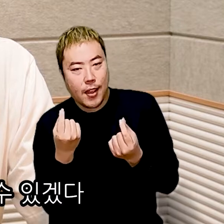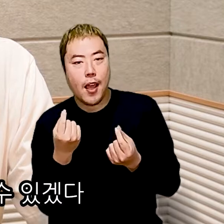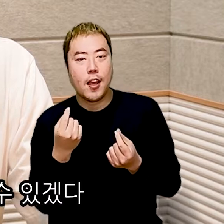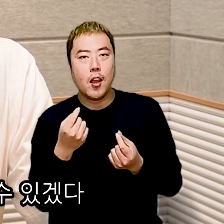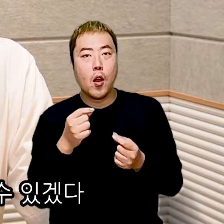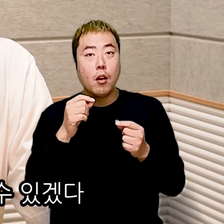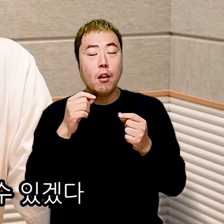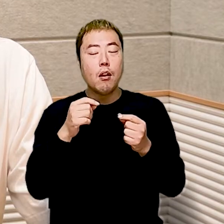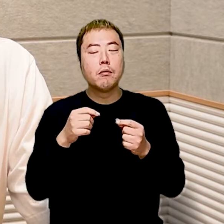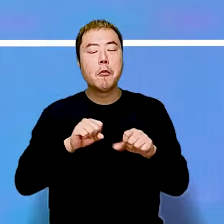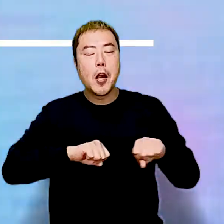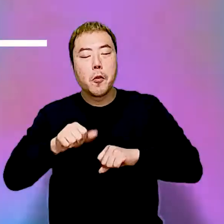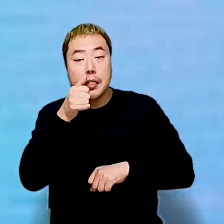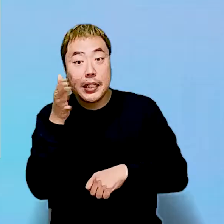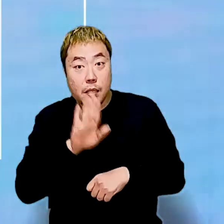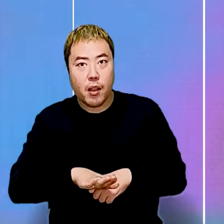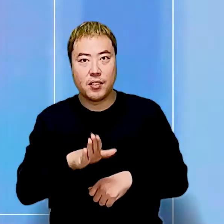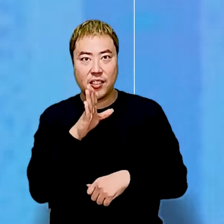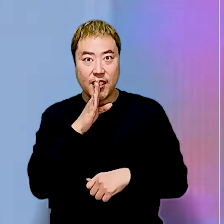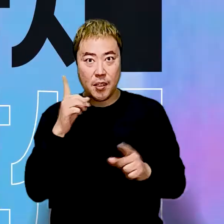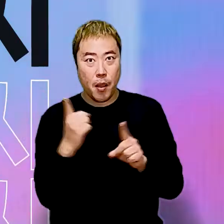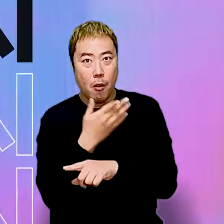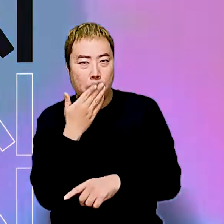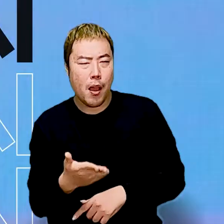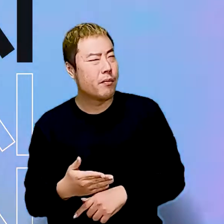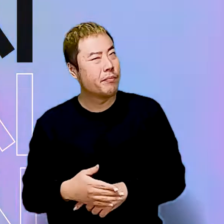것은 낭만적일 수 있겠다.